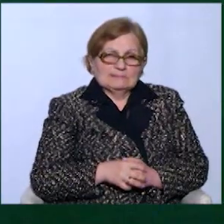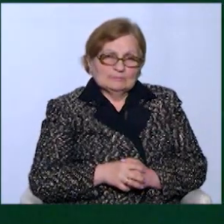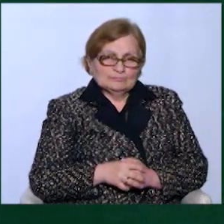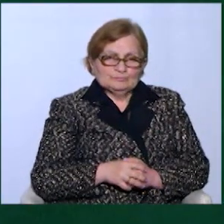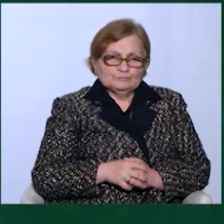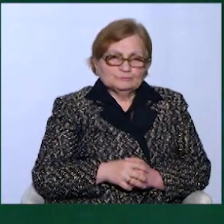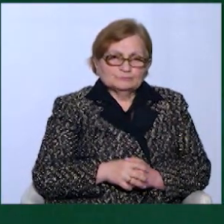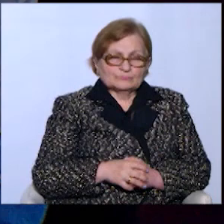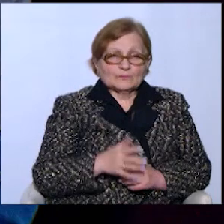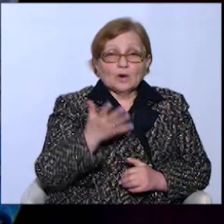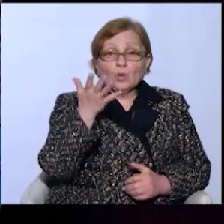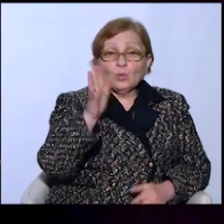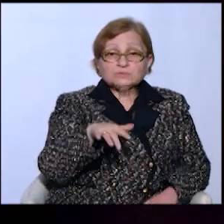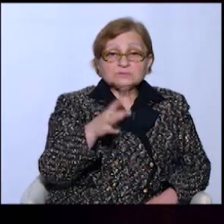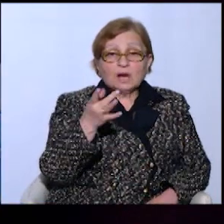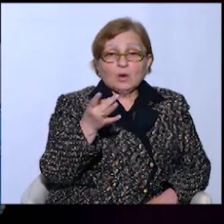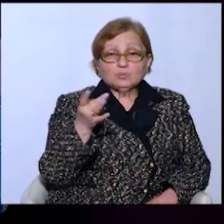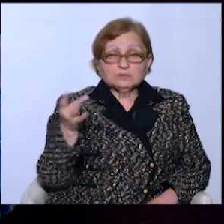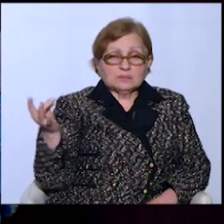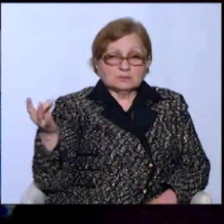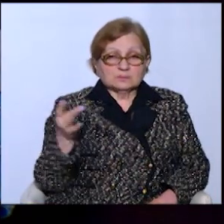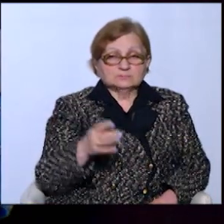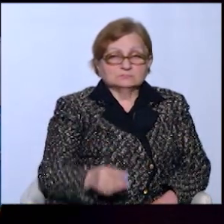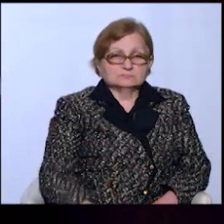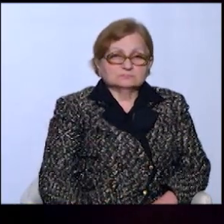და 5 წალი 5 ლარიანი.